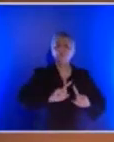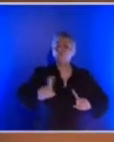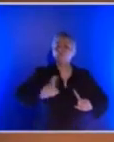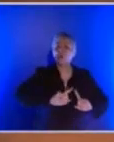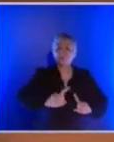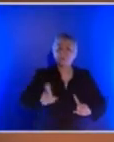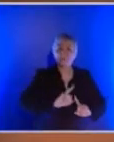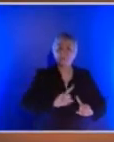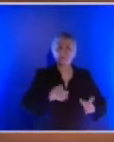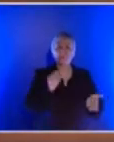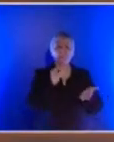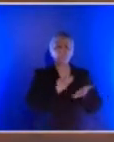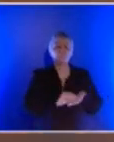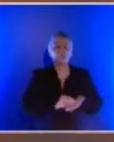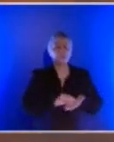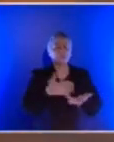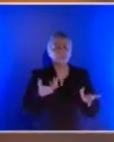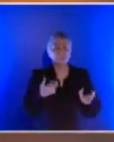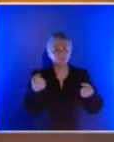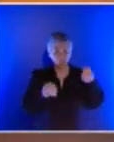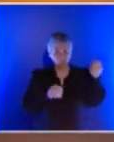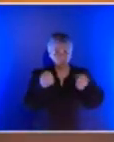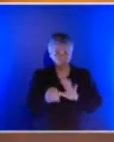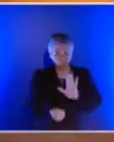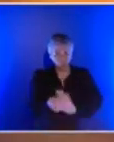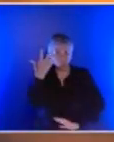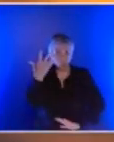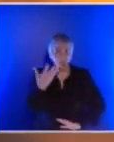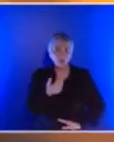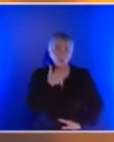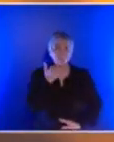σχολείο, στη δουλειά, θα είναι